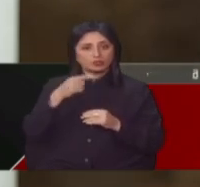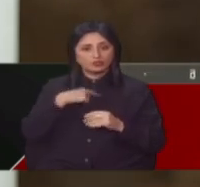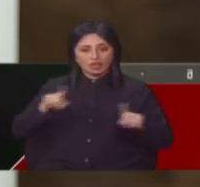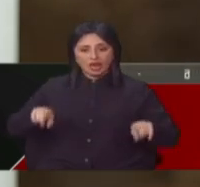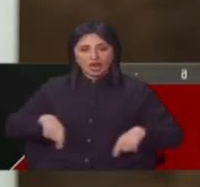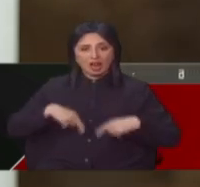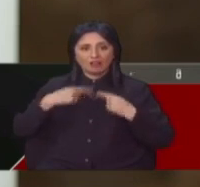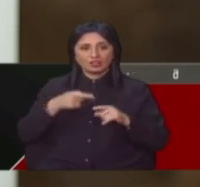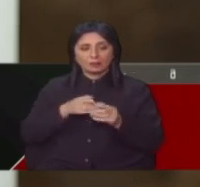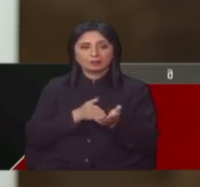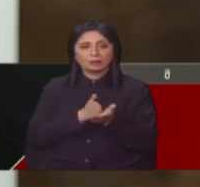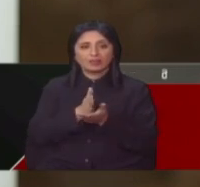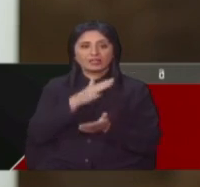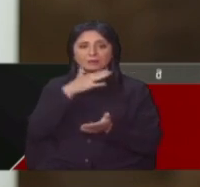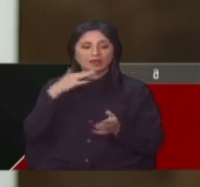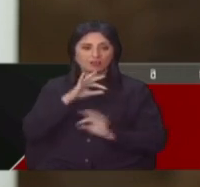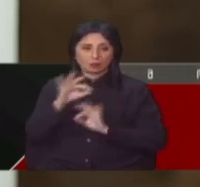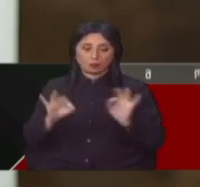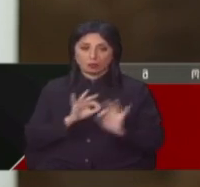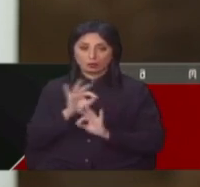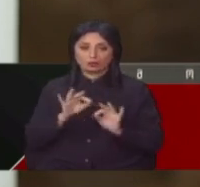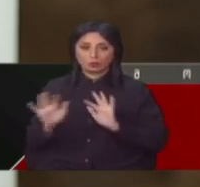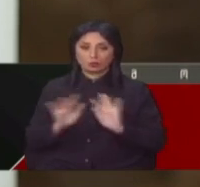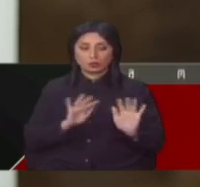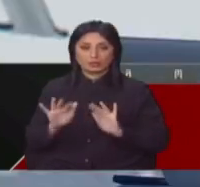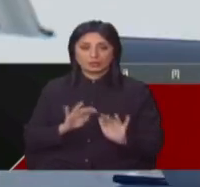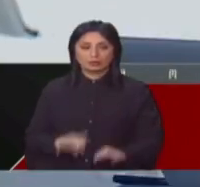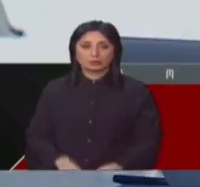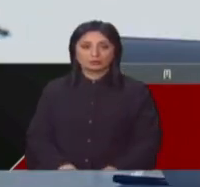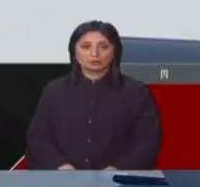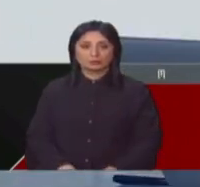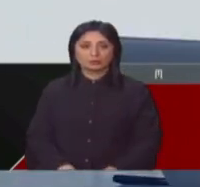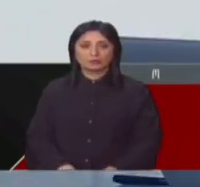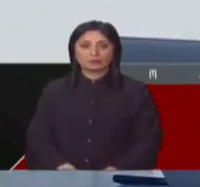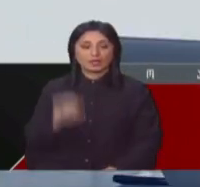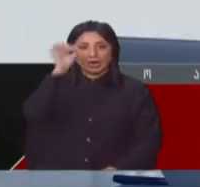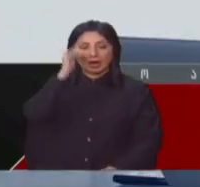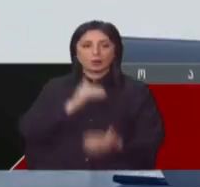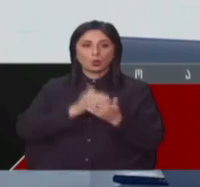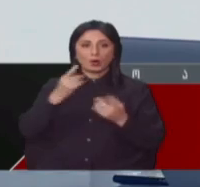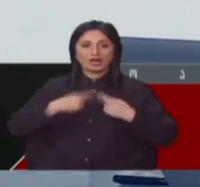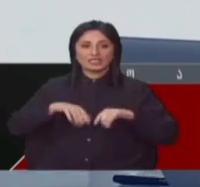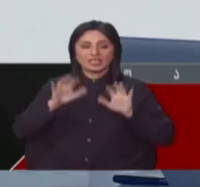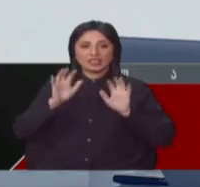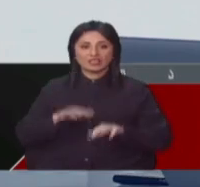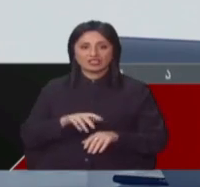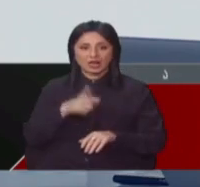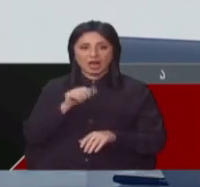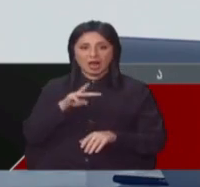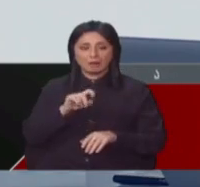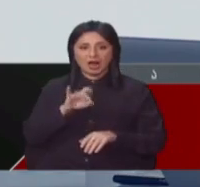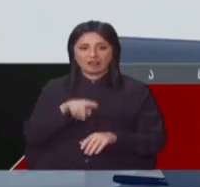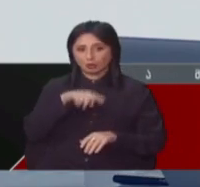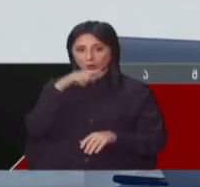განახორციელოთ ამ მიმართულებით მრავალი პროექტი და ღონისძიება. Abkhazetis umaghlisi sabchos tavjdomari Jemal